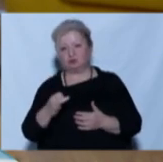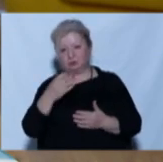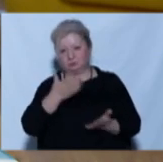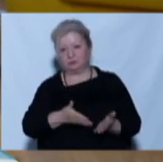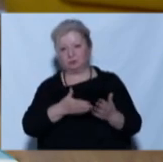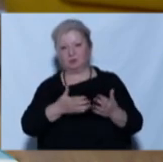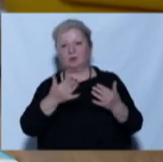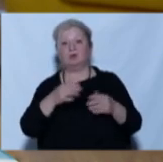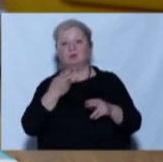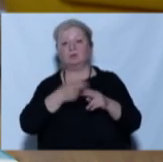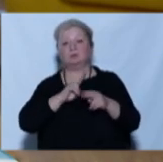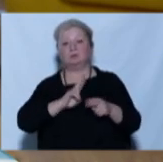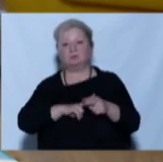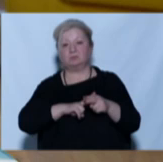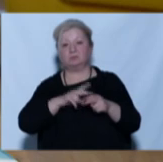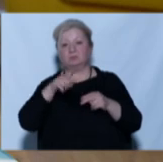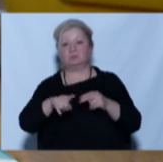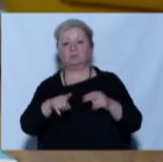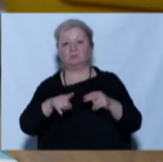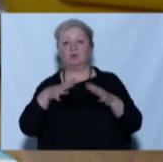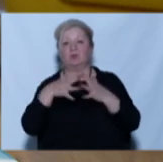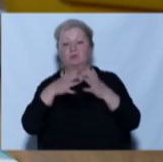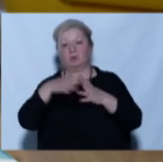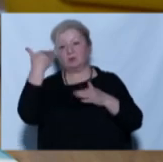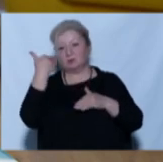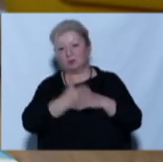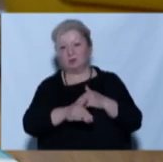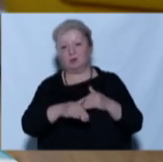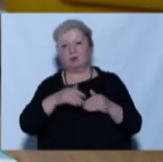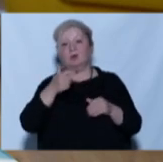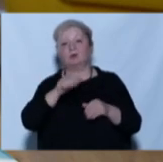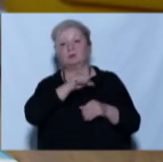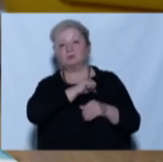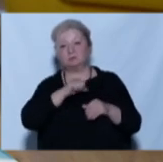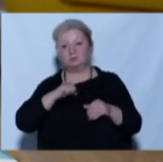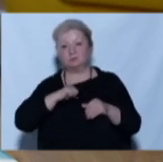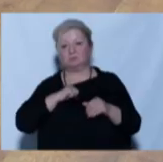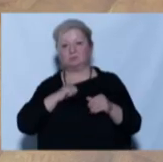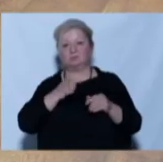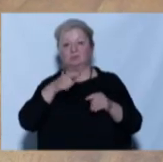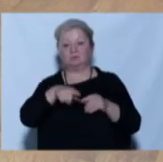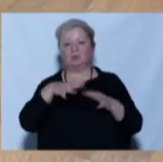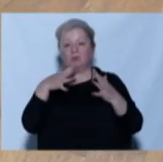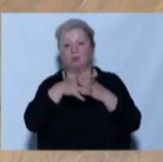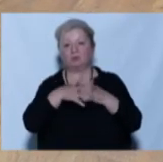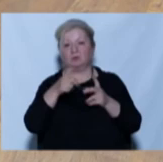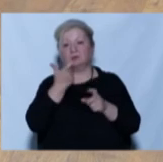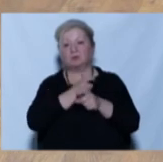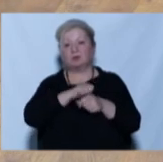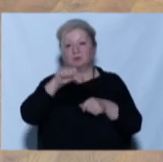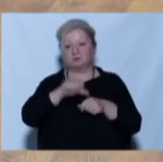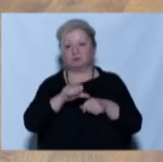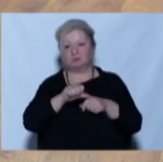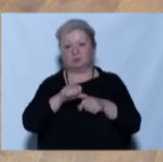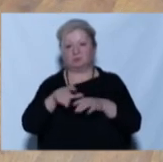ომები დამთავრდა. ჩრდილო კავკასიის ომების დამთავრება ძალიან ცუდად იმოქმედა თავად საქართველოზეც, რადგანაც რუსეთი კარგა ხანი